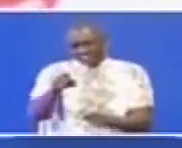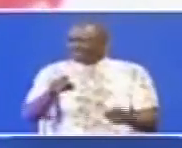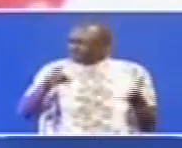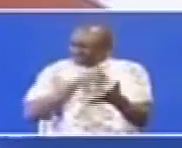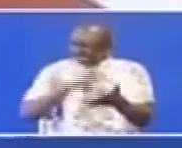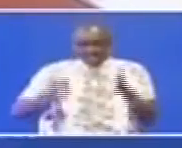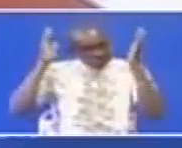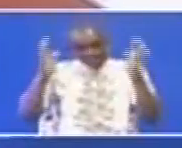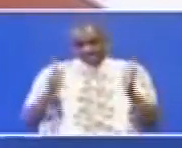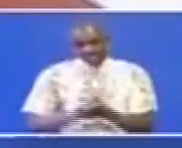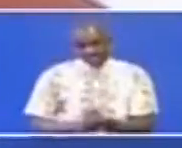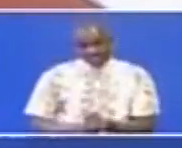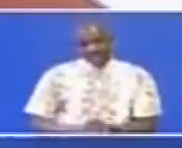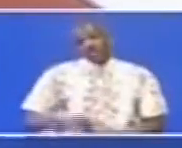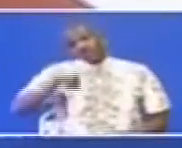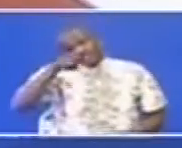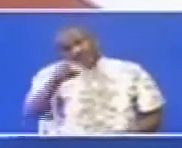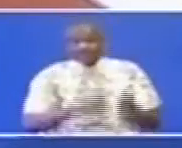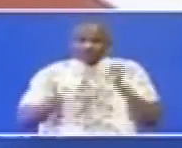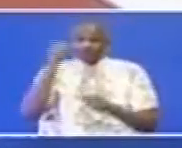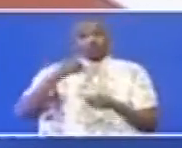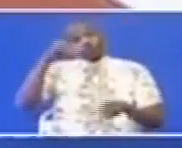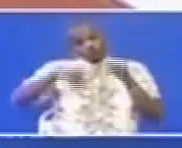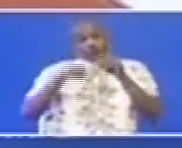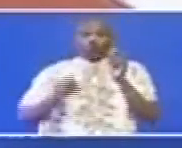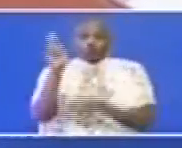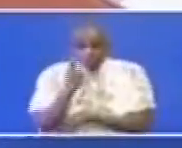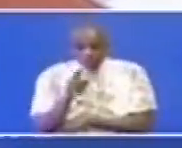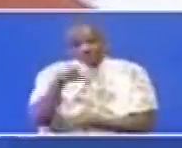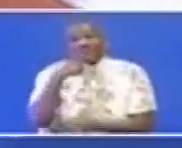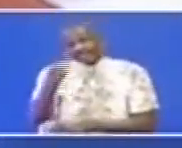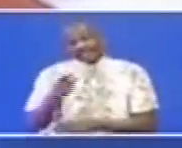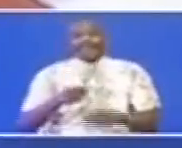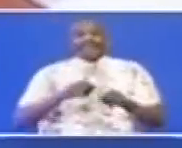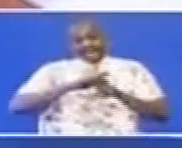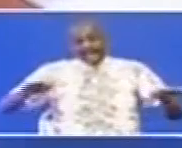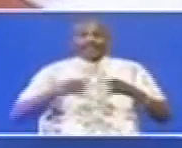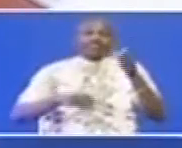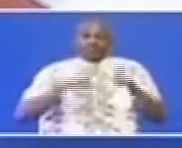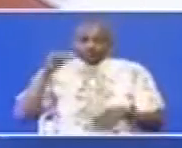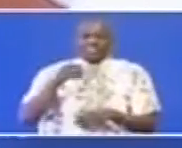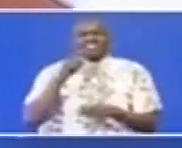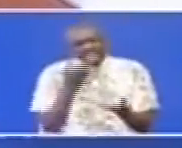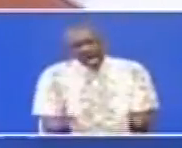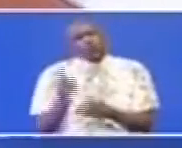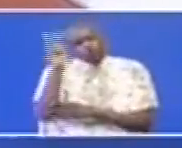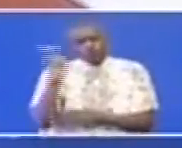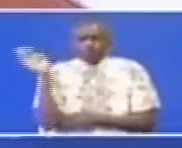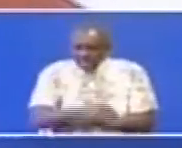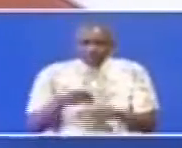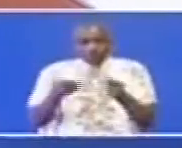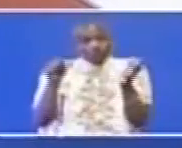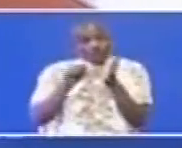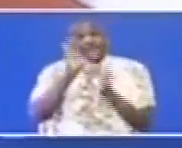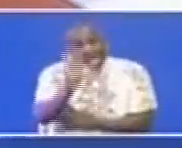alitukosea sana. Mlikataa kumpa Uhuru kura, mkasema mumeibiwa mashamba. Sasa hii anajaribu kutatua shida la